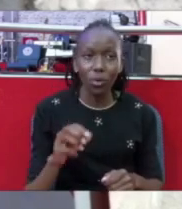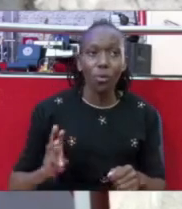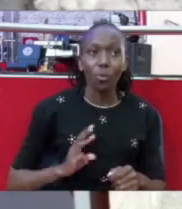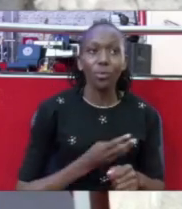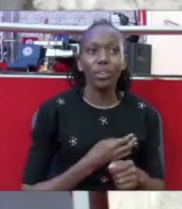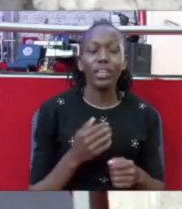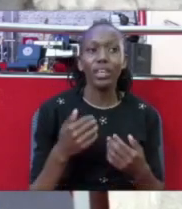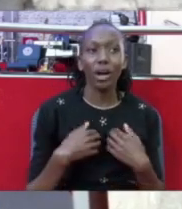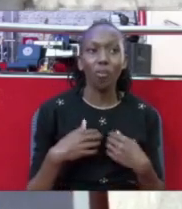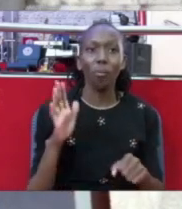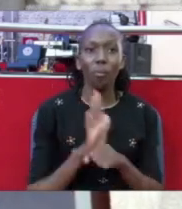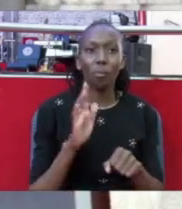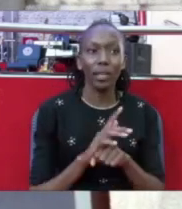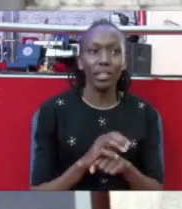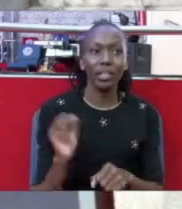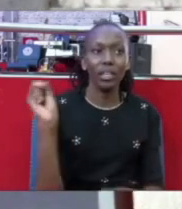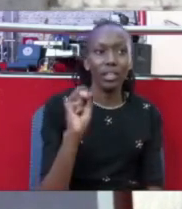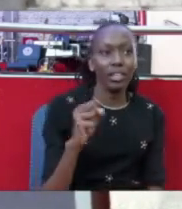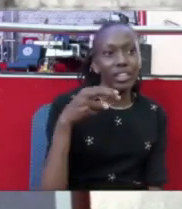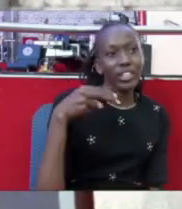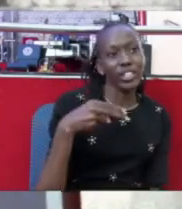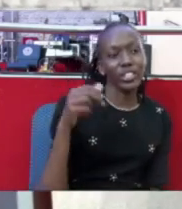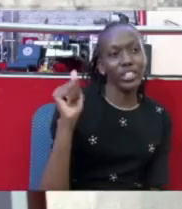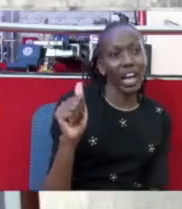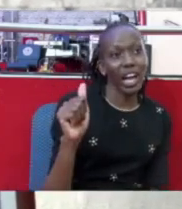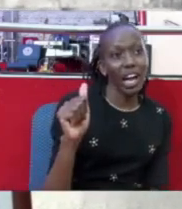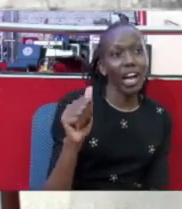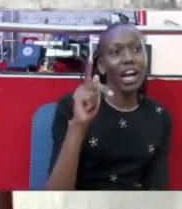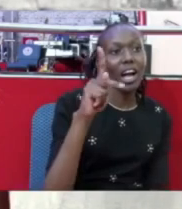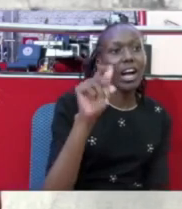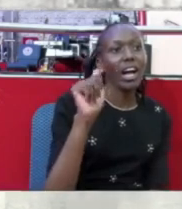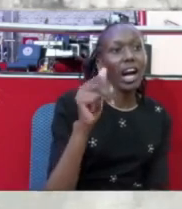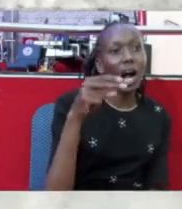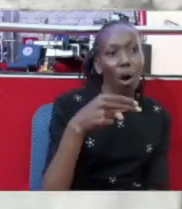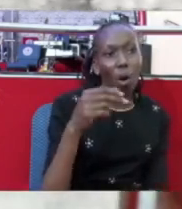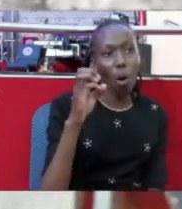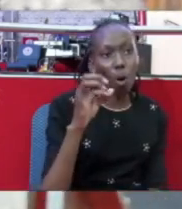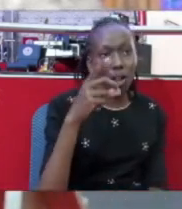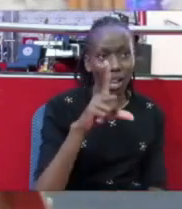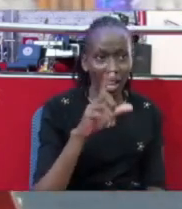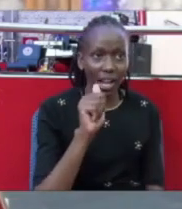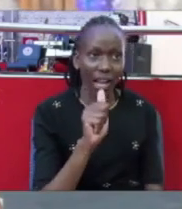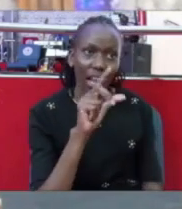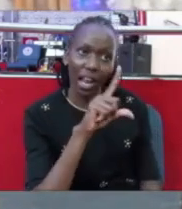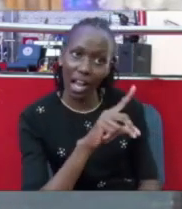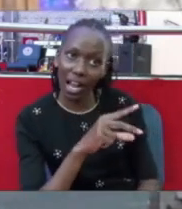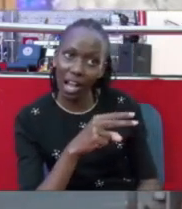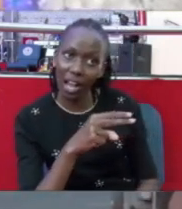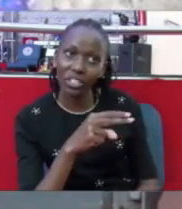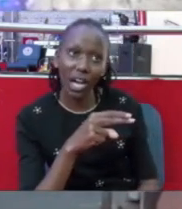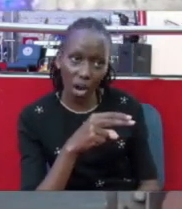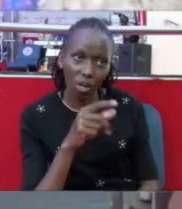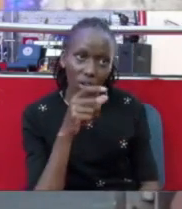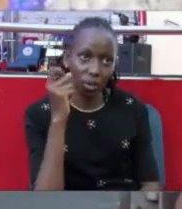shakahola nyingi. Roving in our cities. Ambazo zinazunguka katika miji yetu. And yet not bringing deliverance.